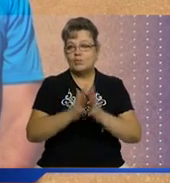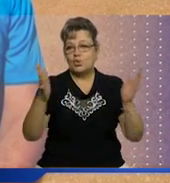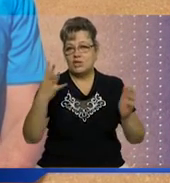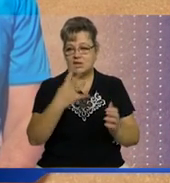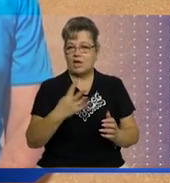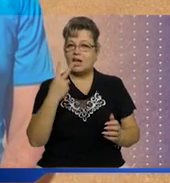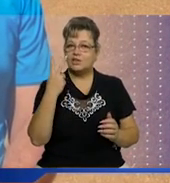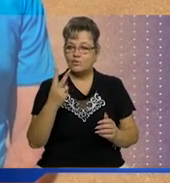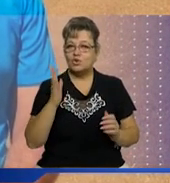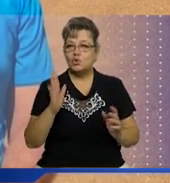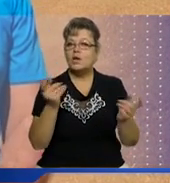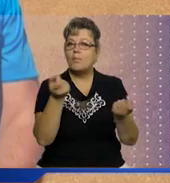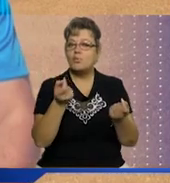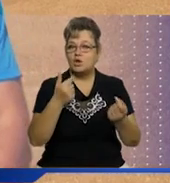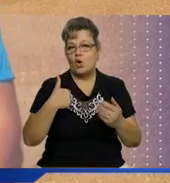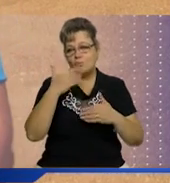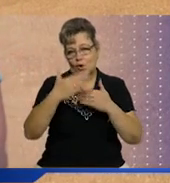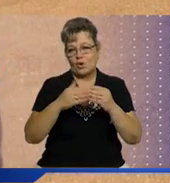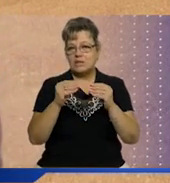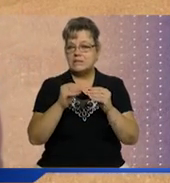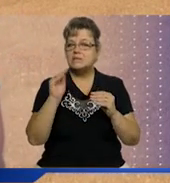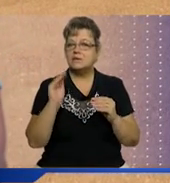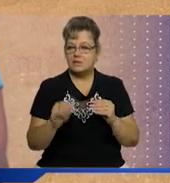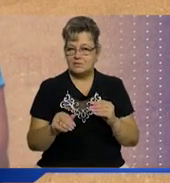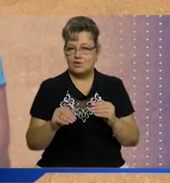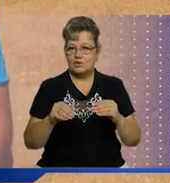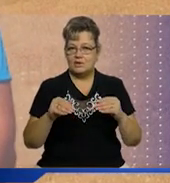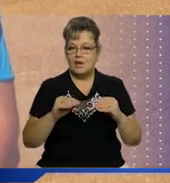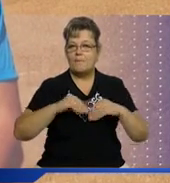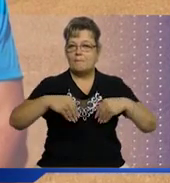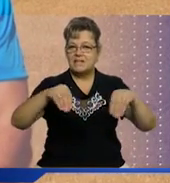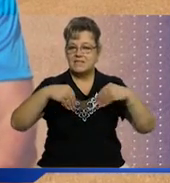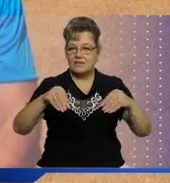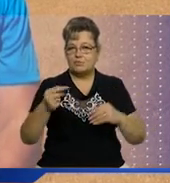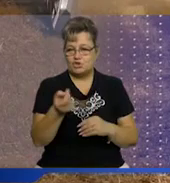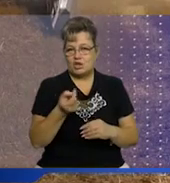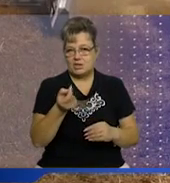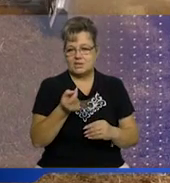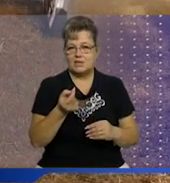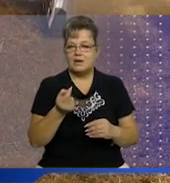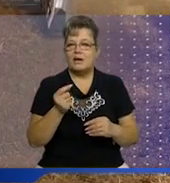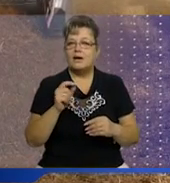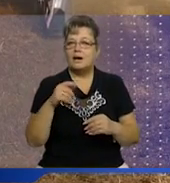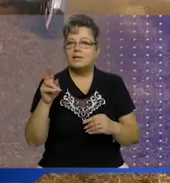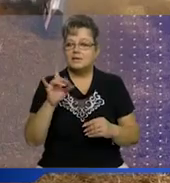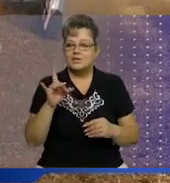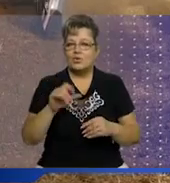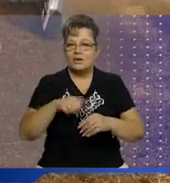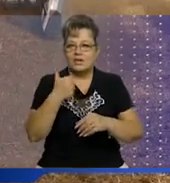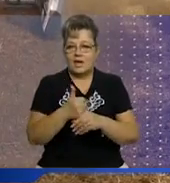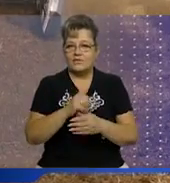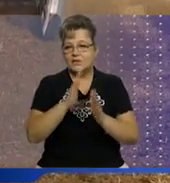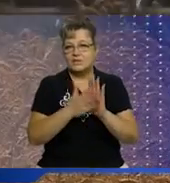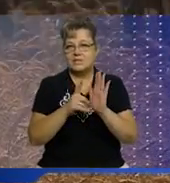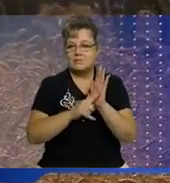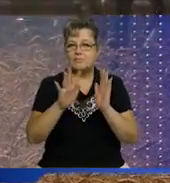больше 42, это только по пшенице, а у меня и около 10 тысяч посева пшеницы. В хозяйстве Донское самые крепкие поля